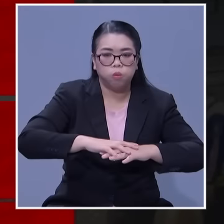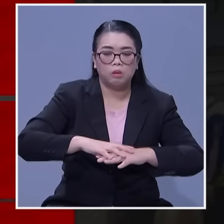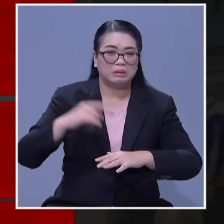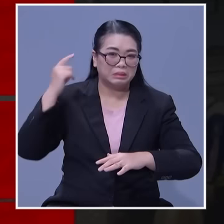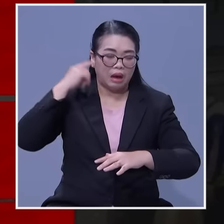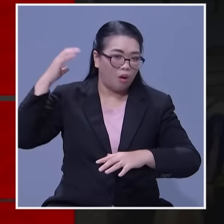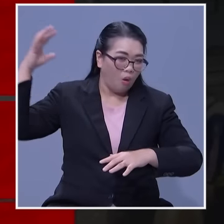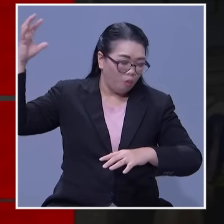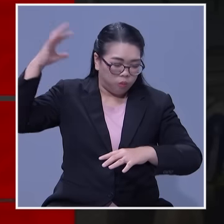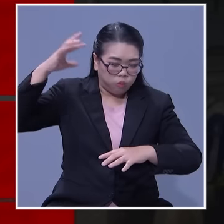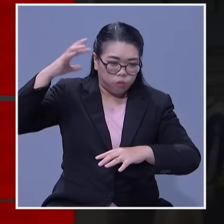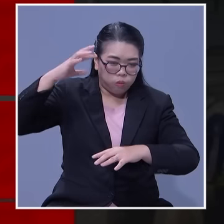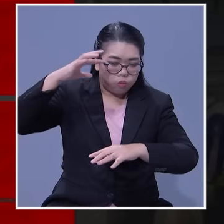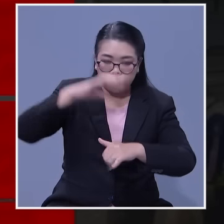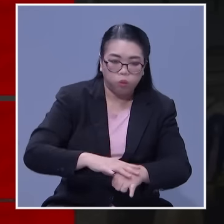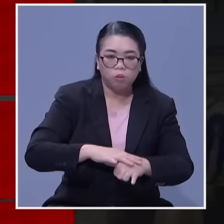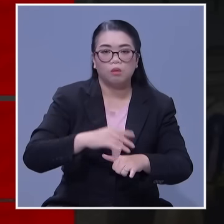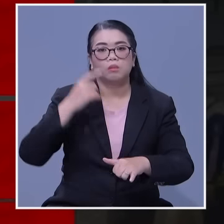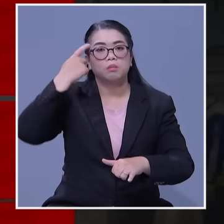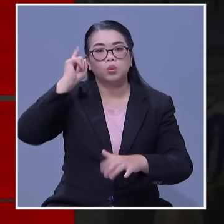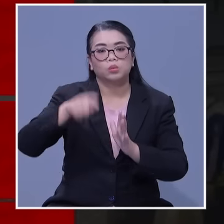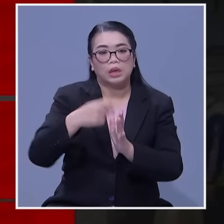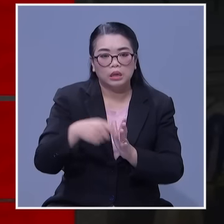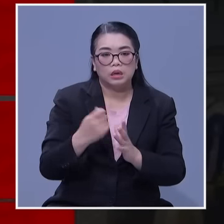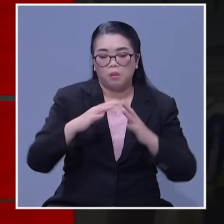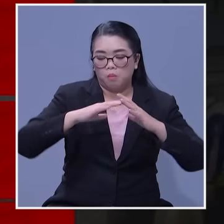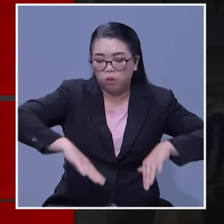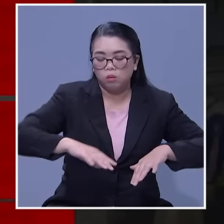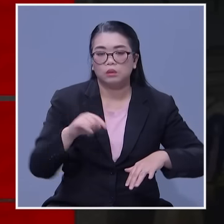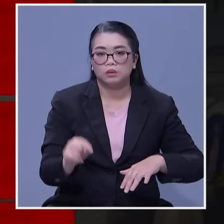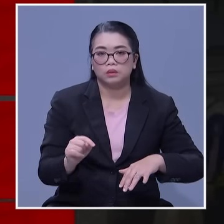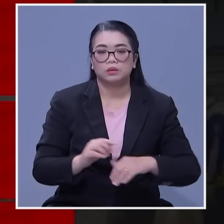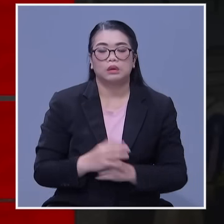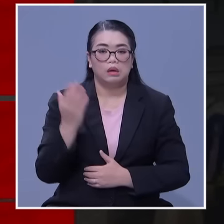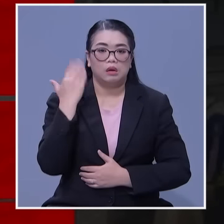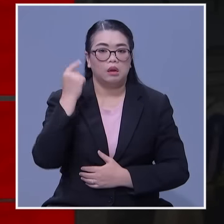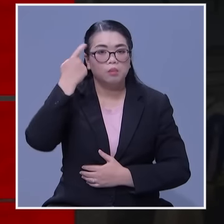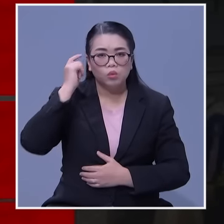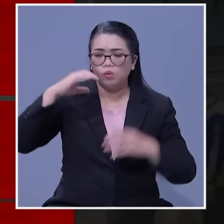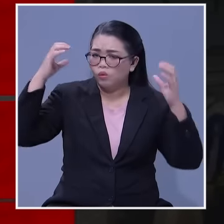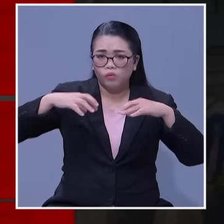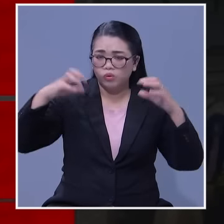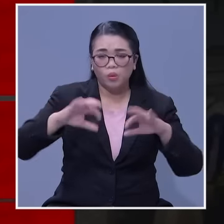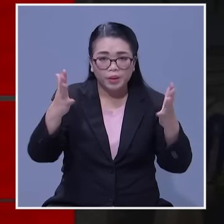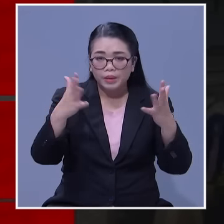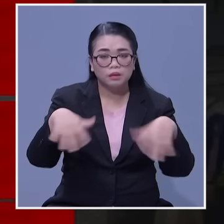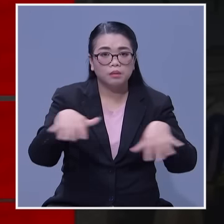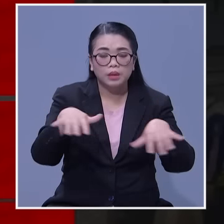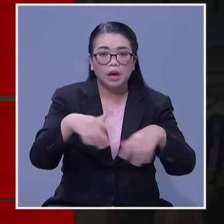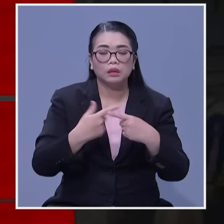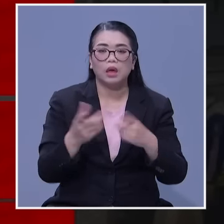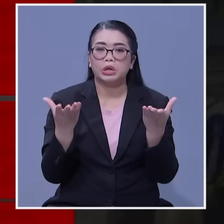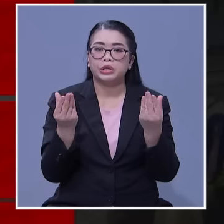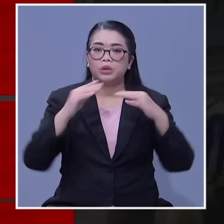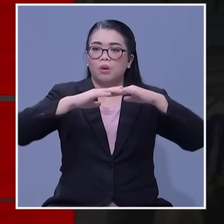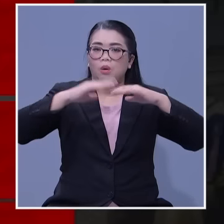ดังสนั่นหวั่นไหวนะครับโดยที่ไม่ทราบสาเหตุเนื่องจากว่าตอนนั้นก็ไม่ได้มีฝนตกลงมาแต่อย่างใดโดยคน